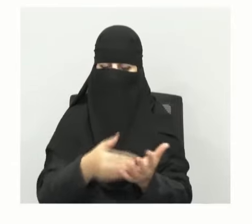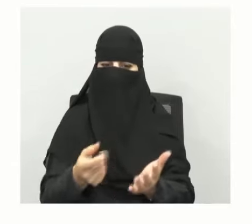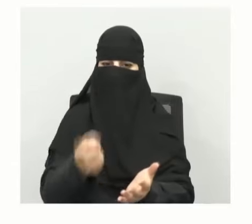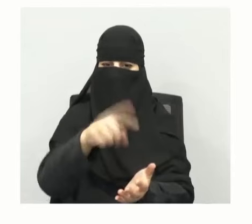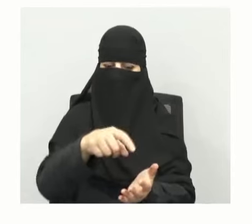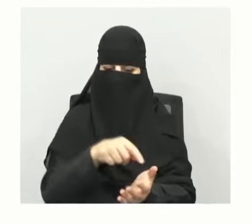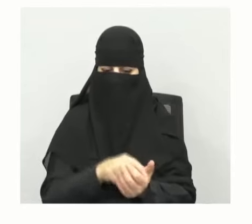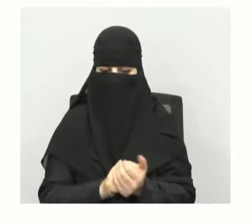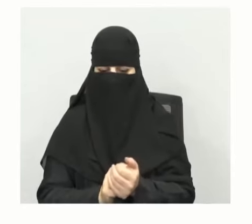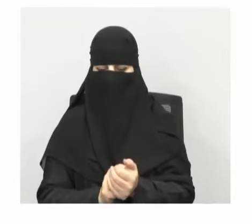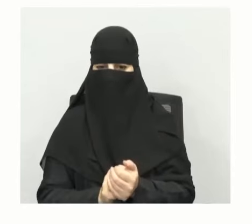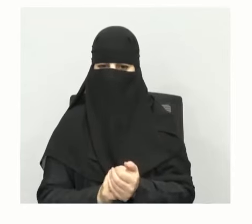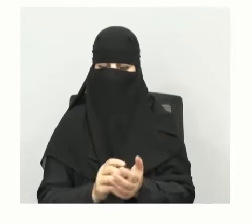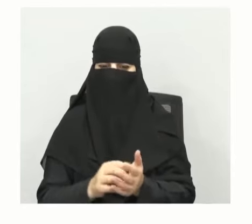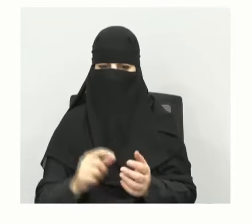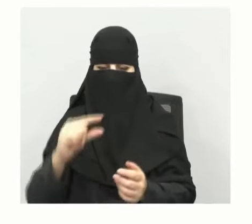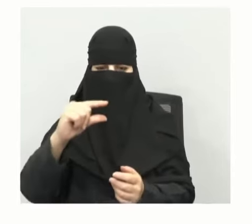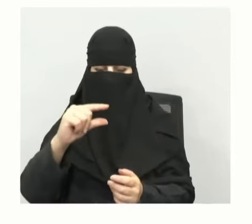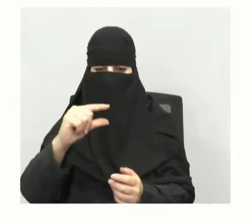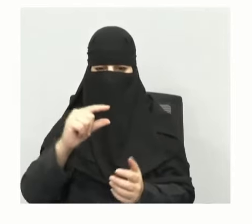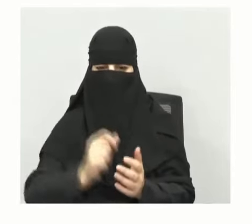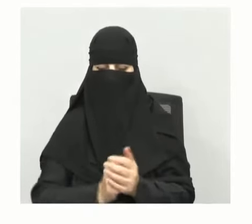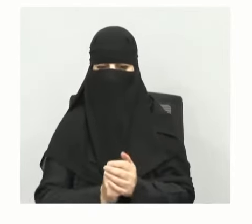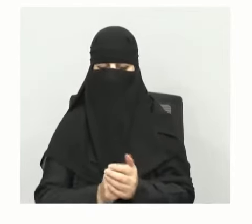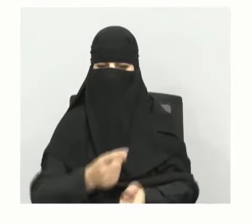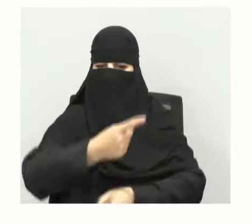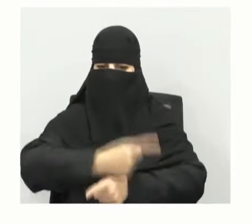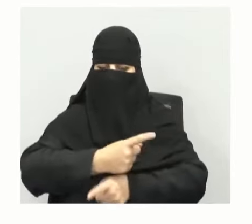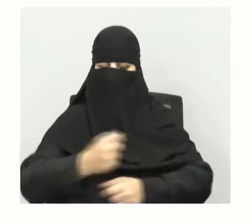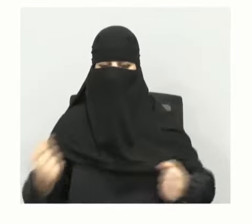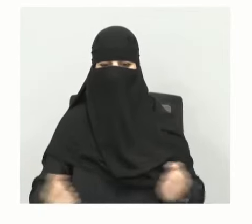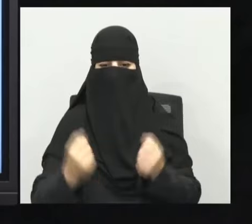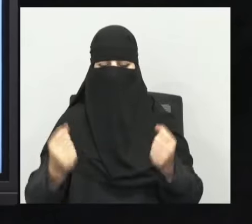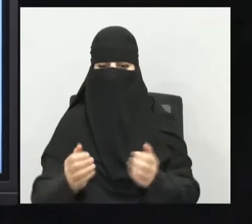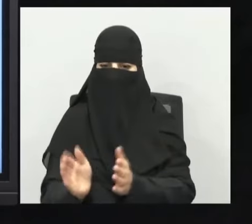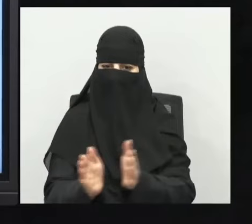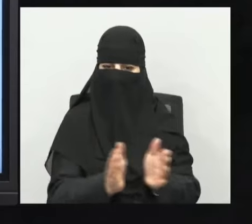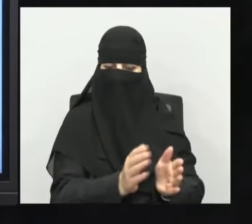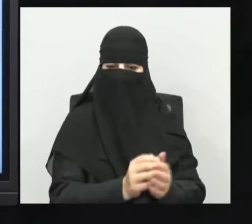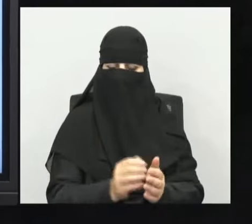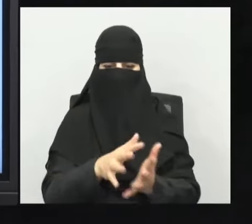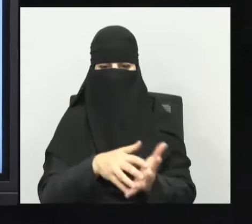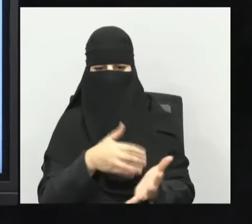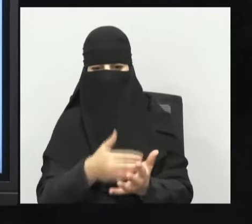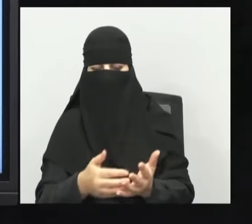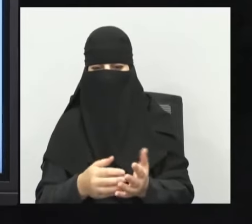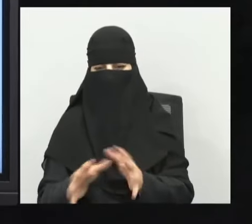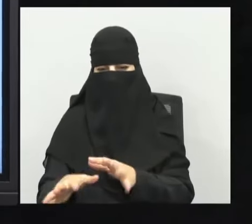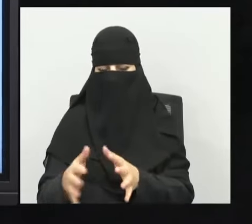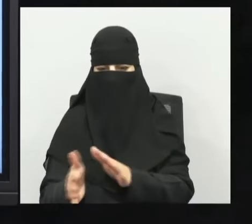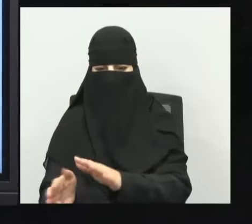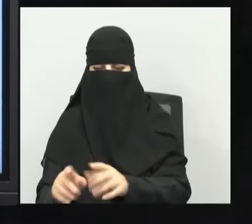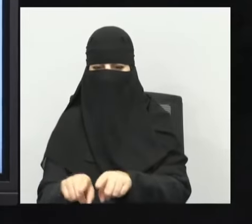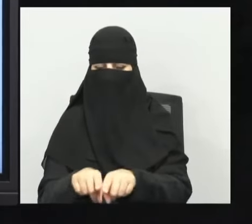ستجدون ان شاء الله في دليل المعلم للعنشطه الصفيه هذا الجدول مقارب لهذا